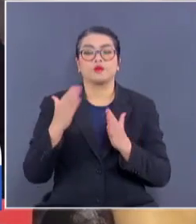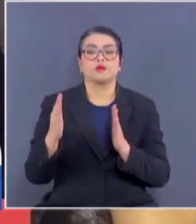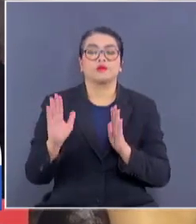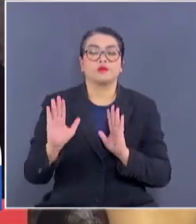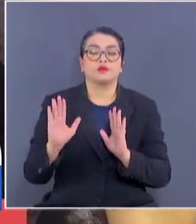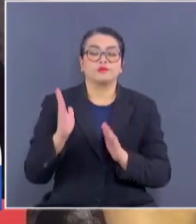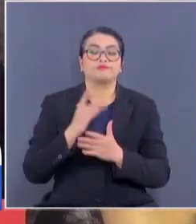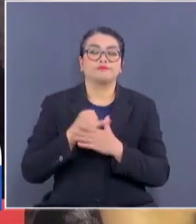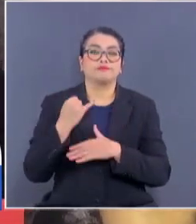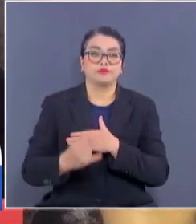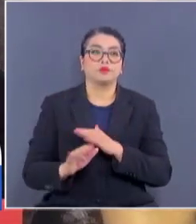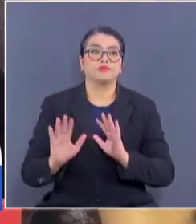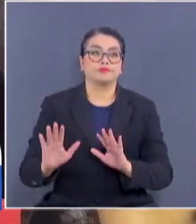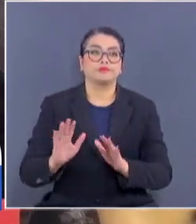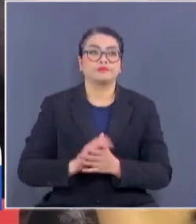างเรามัน